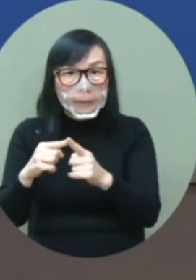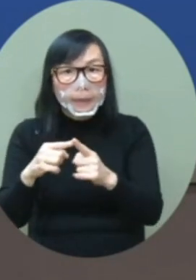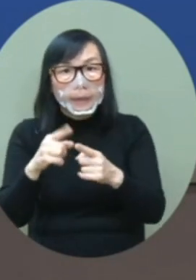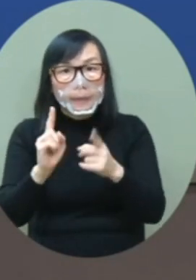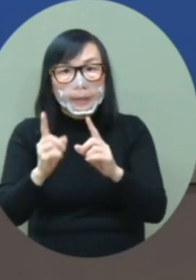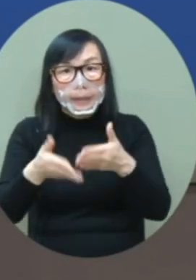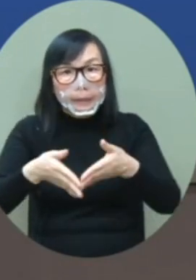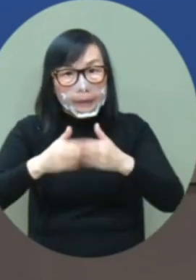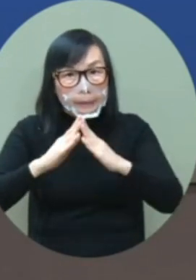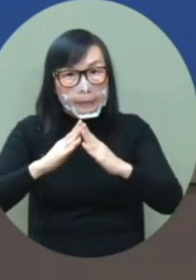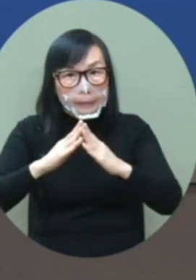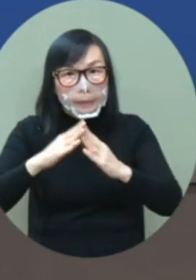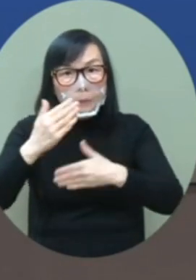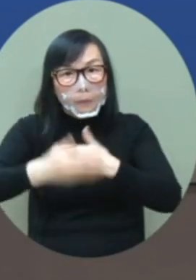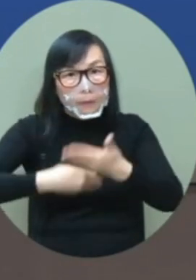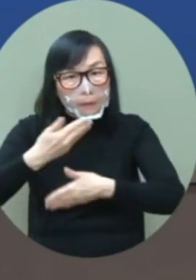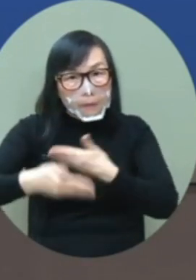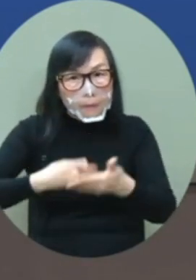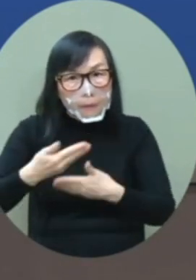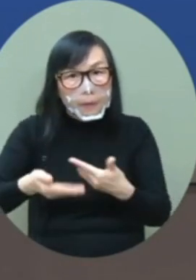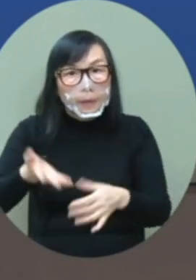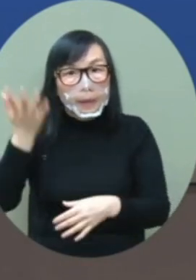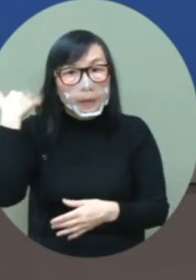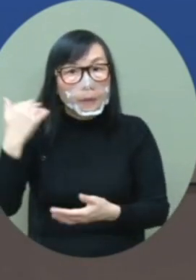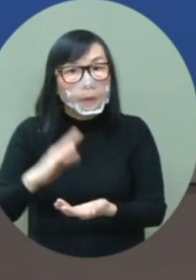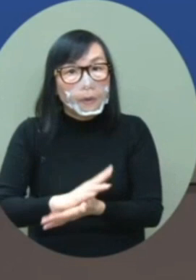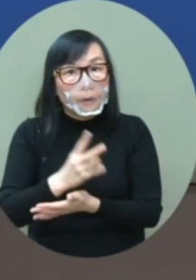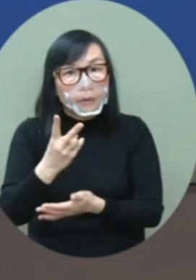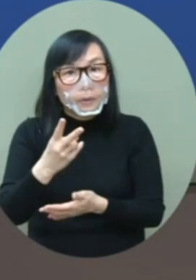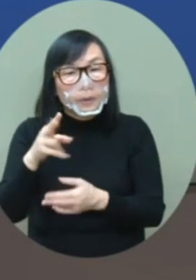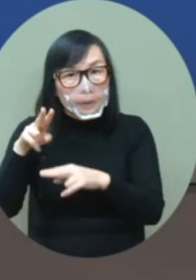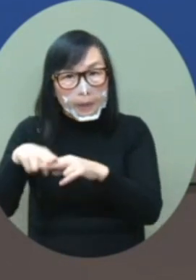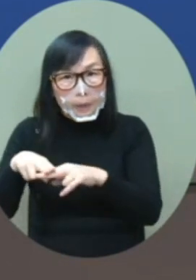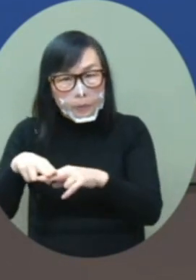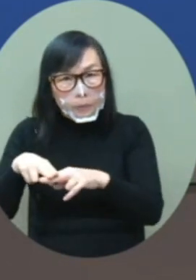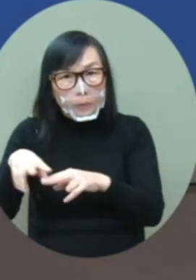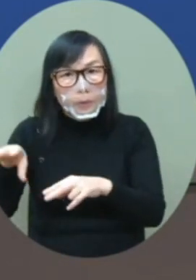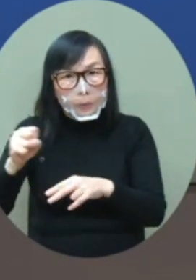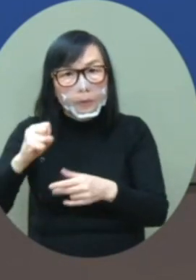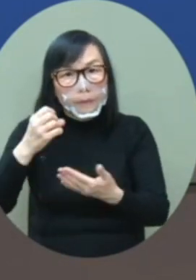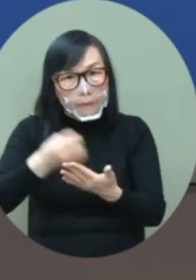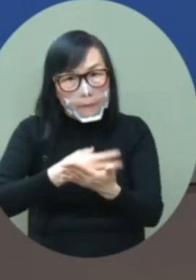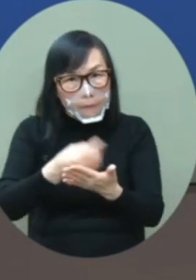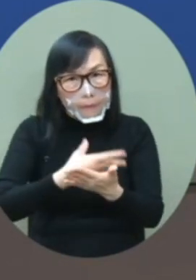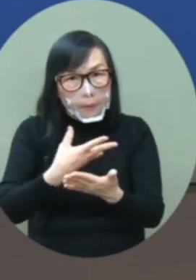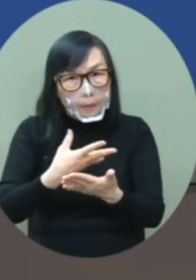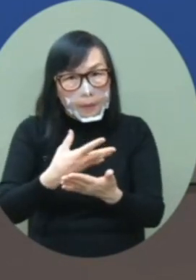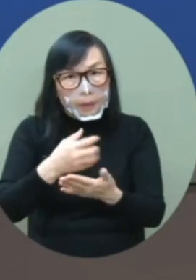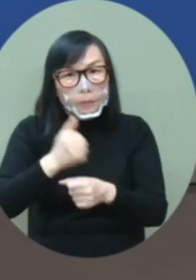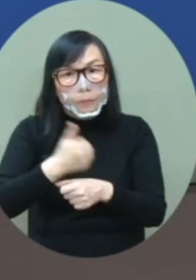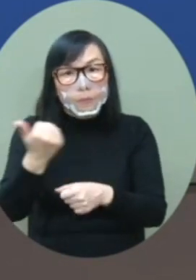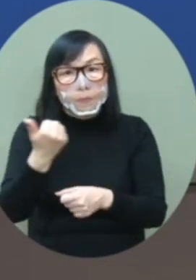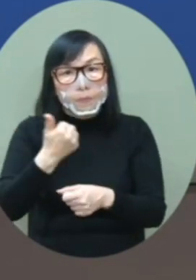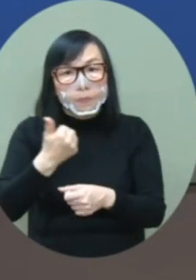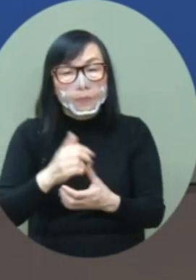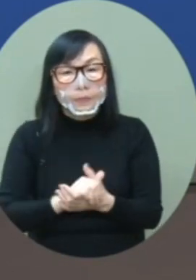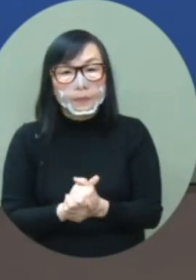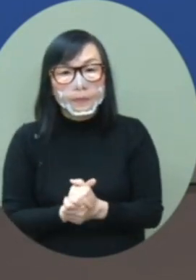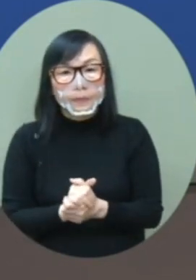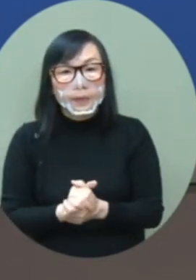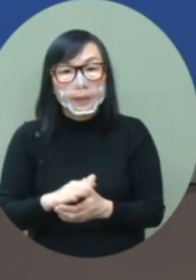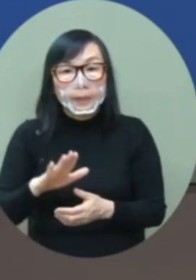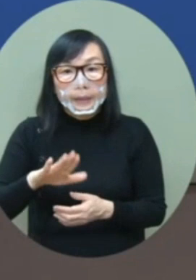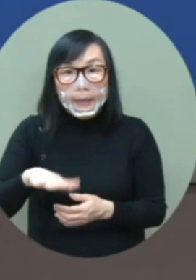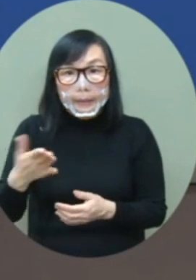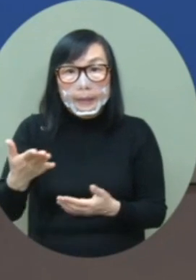業嘅營運咧，係過去兩年嚟國家都採用嘅措施，亦都係非常之有成效。但係